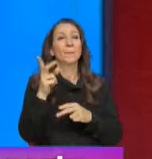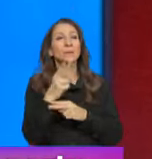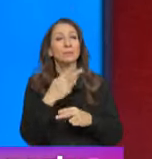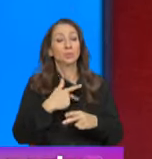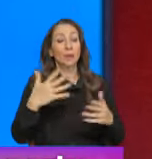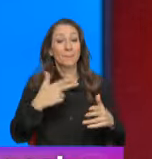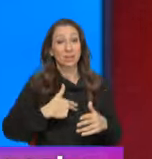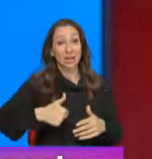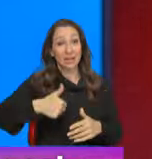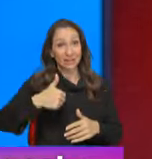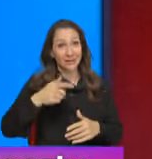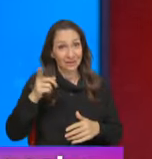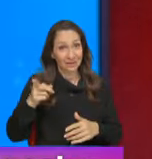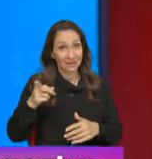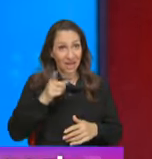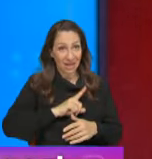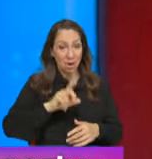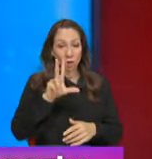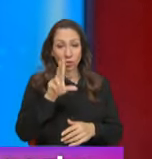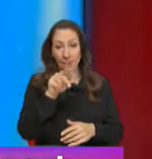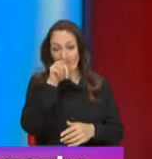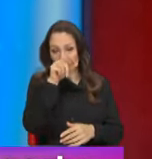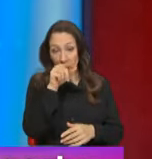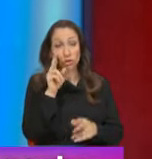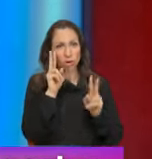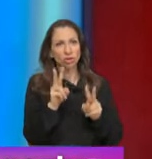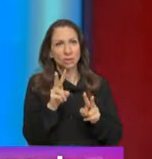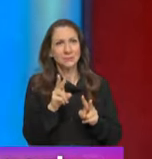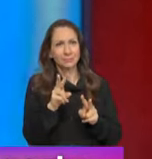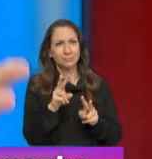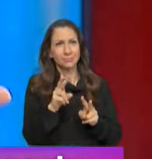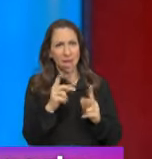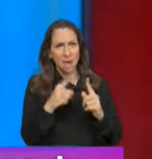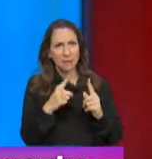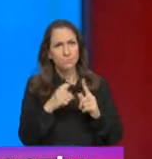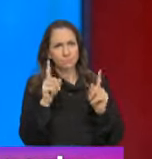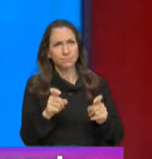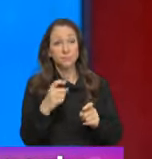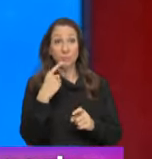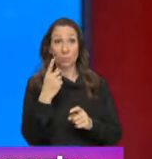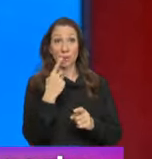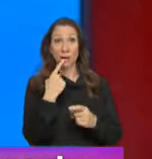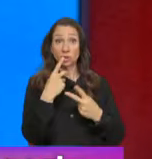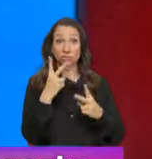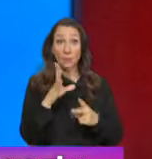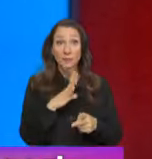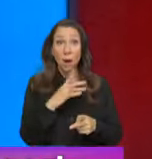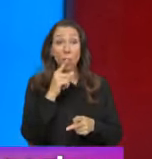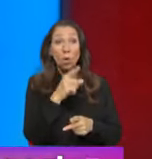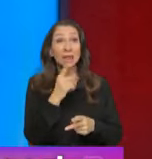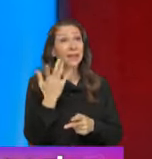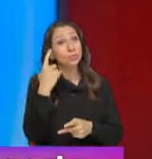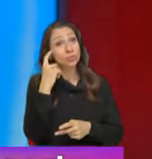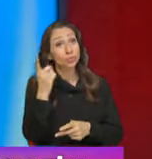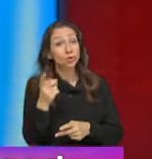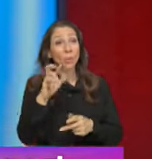Belediye Büyükşehir Belediye Başkanı Eee 31 Mart'ta göreceğiz işte hesaplaşacağız diye de bir çıkışı var E ona da ne